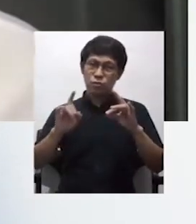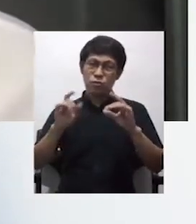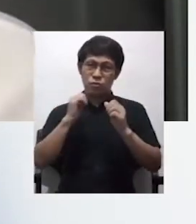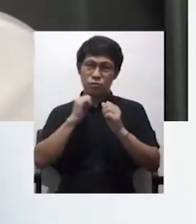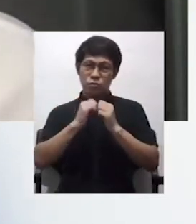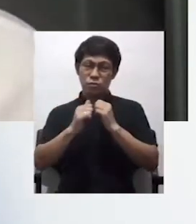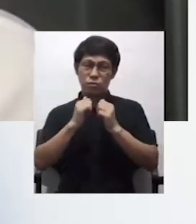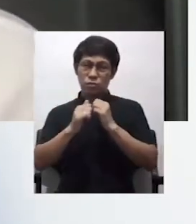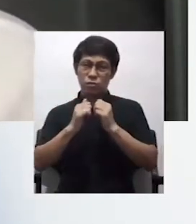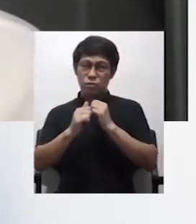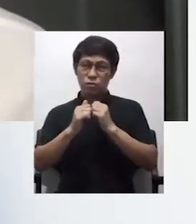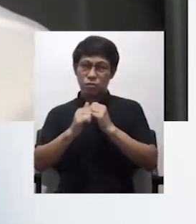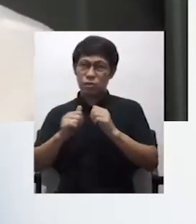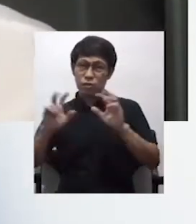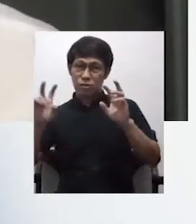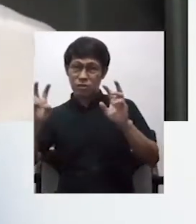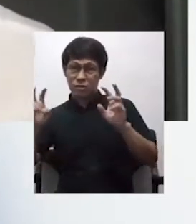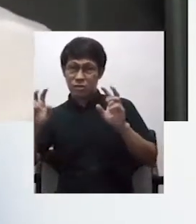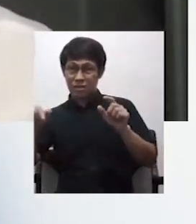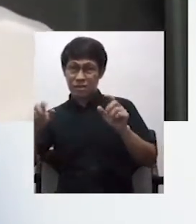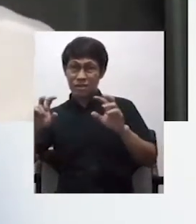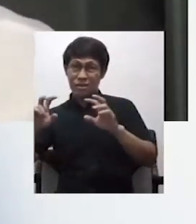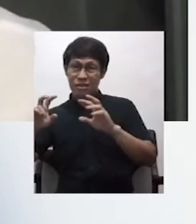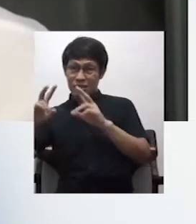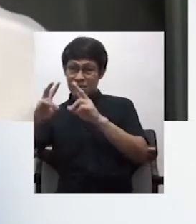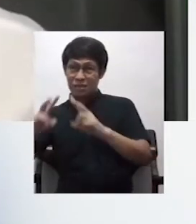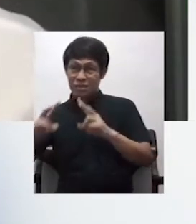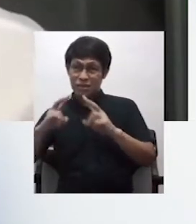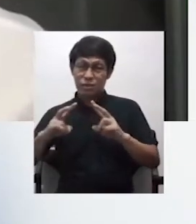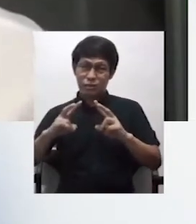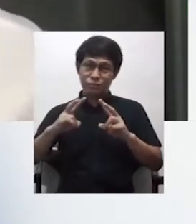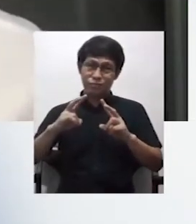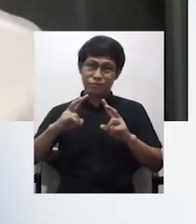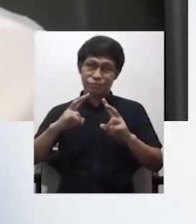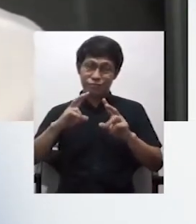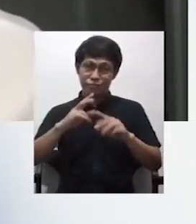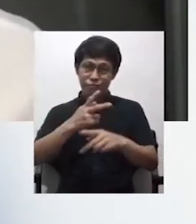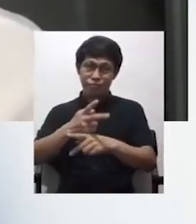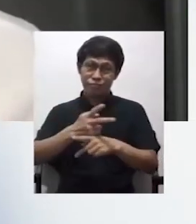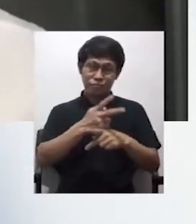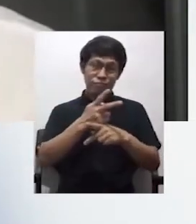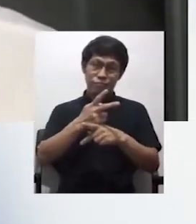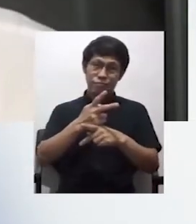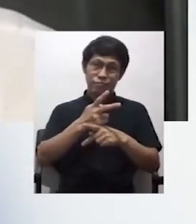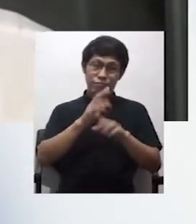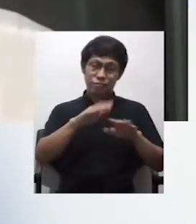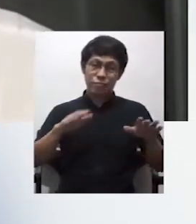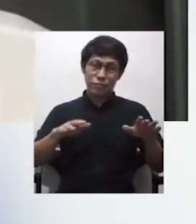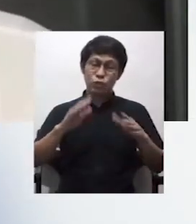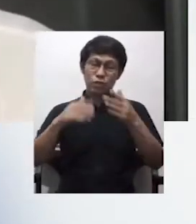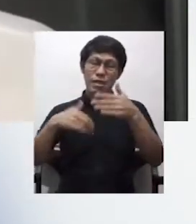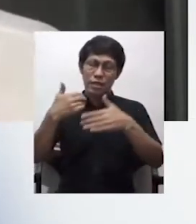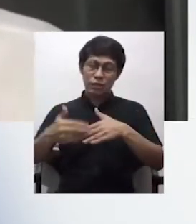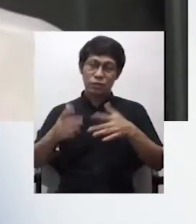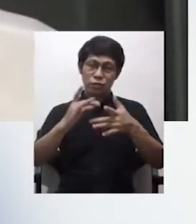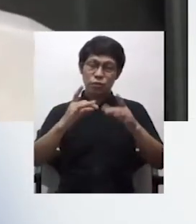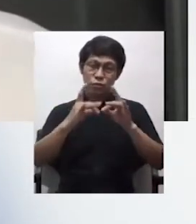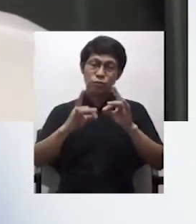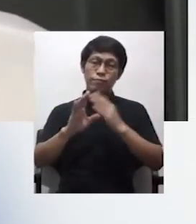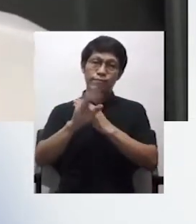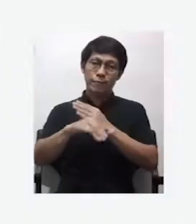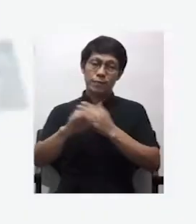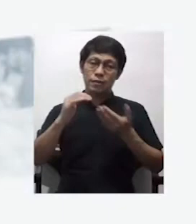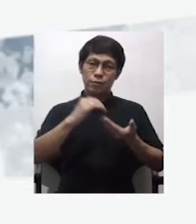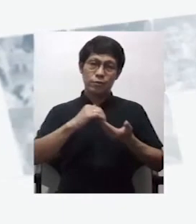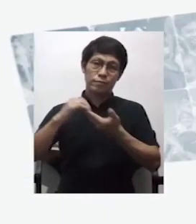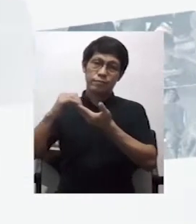ang it takes a village to raise a child? Alamin natin yan sa ating susunod na kwento sa pagbabalik ng Kapwa Kong